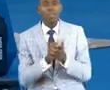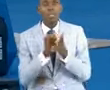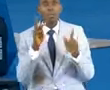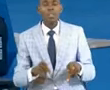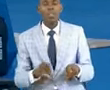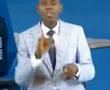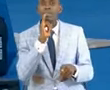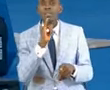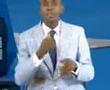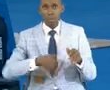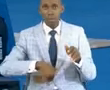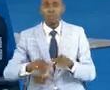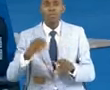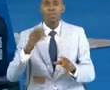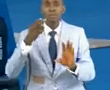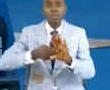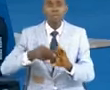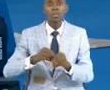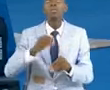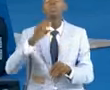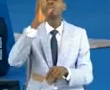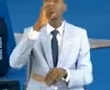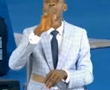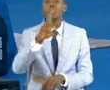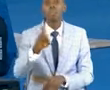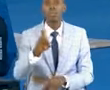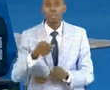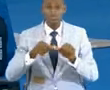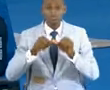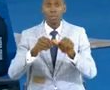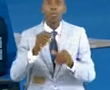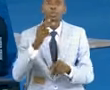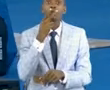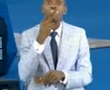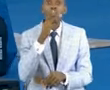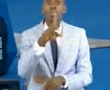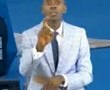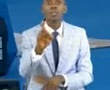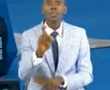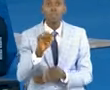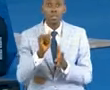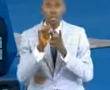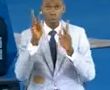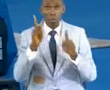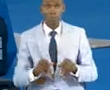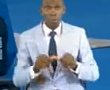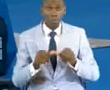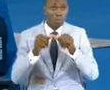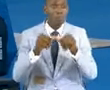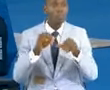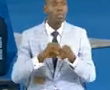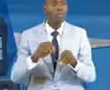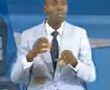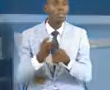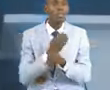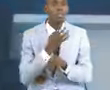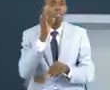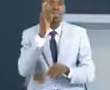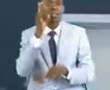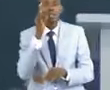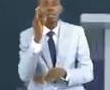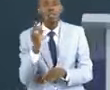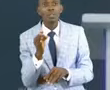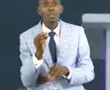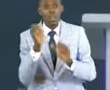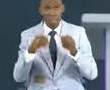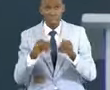na-aba n'anya, o nwerewo onwe ya pụọ n'ise sịga, o nwerewo onwe ya pụọ n'ise igbo, o nwerewo onwe ya pụọ